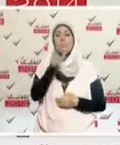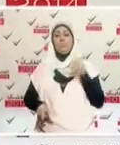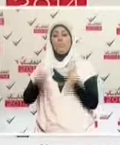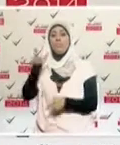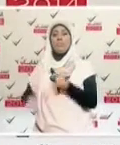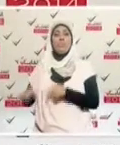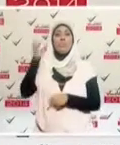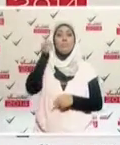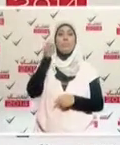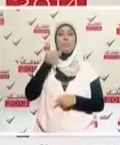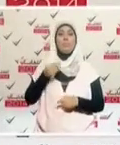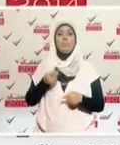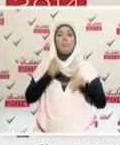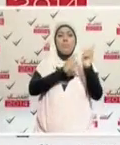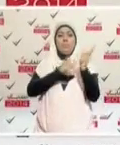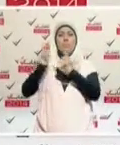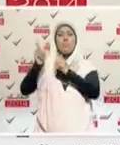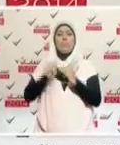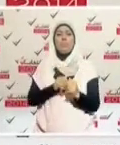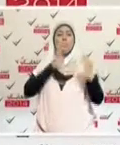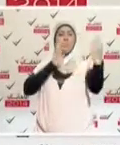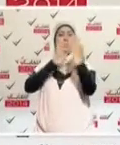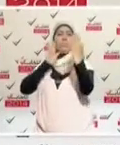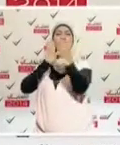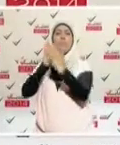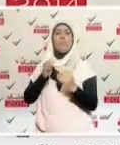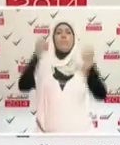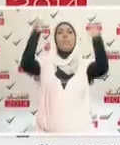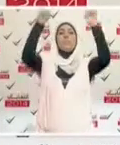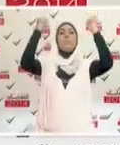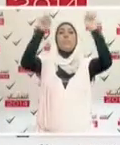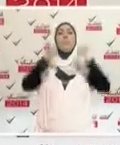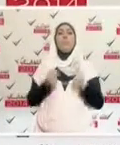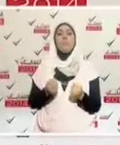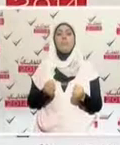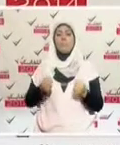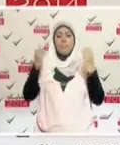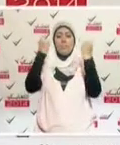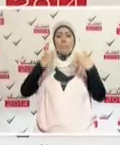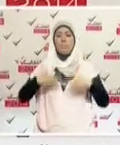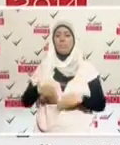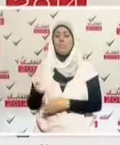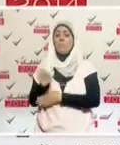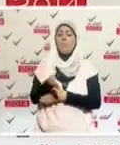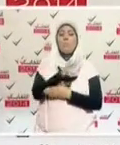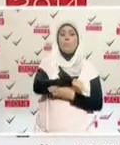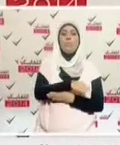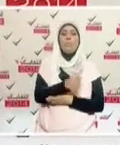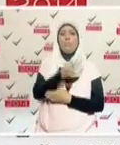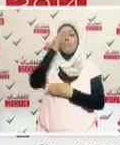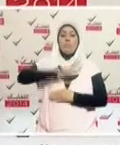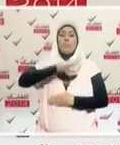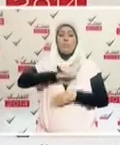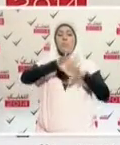لقوا صدوره من الكرتوش من أجل تونس في كل الثورات، وبرشا منهم استشهدوا الله يرحمهم ويصبر أهلهم.